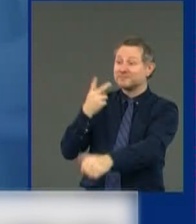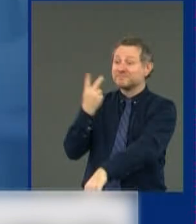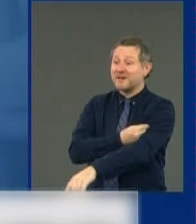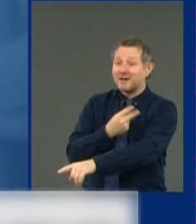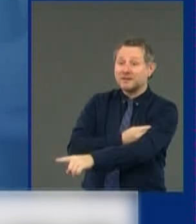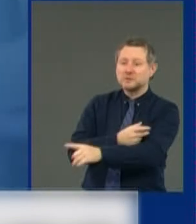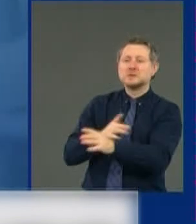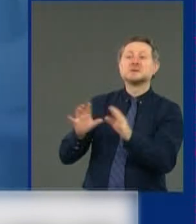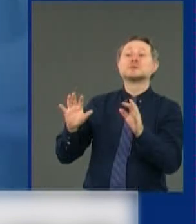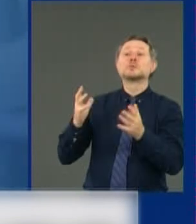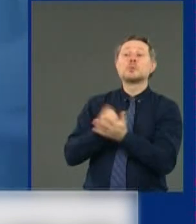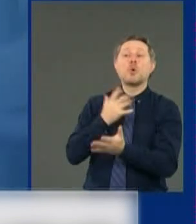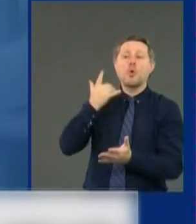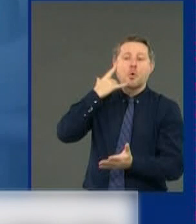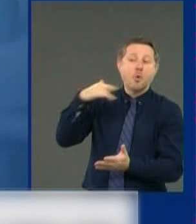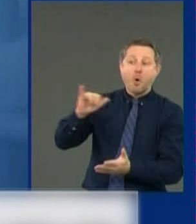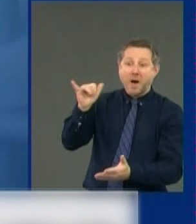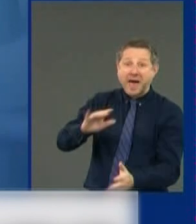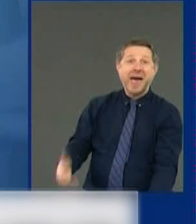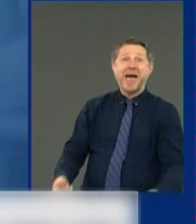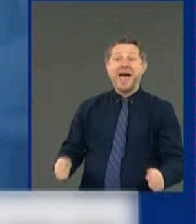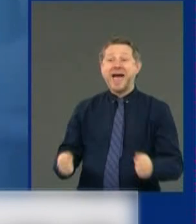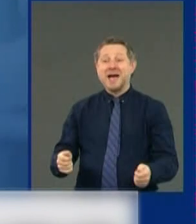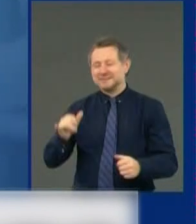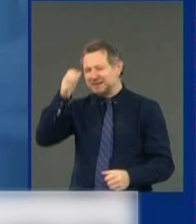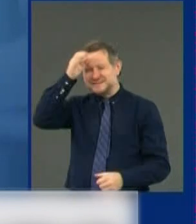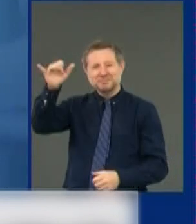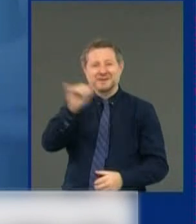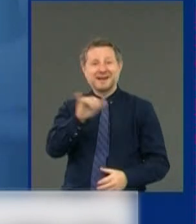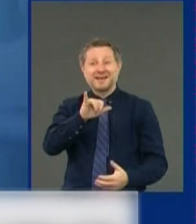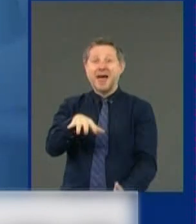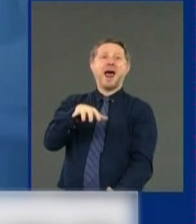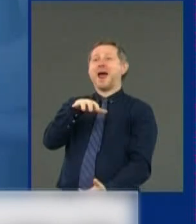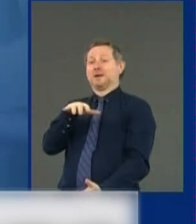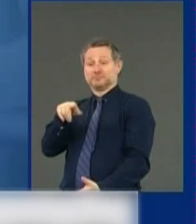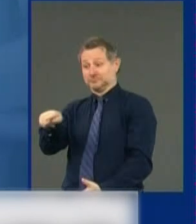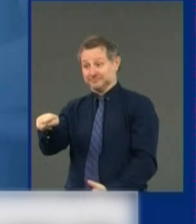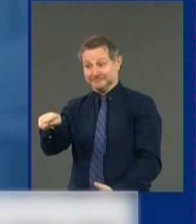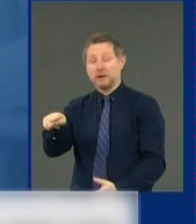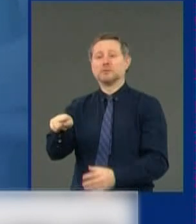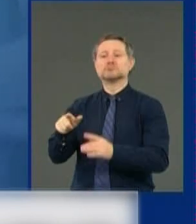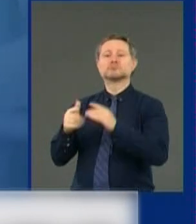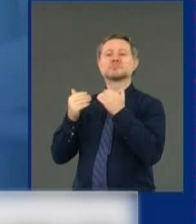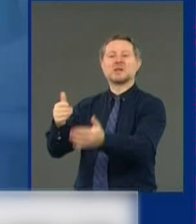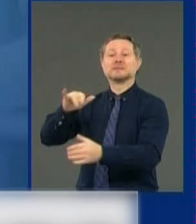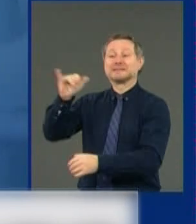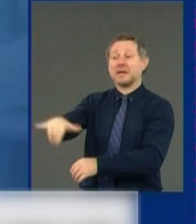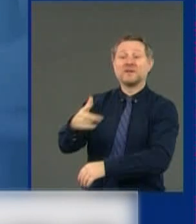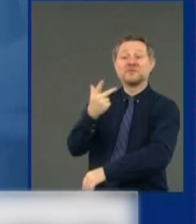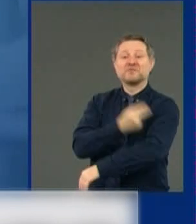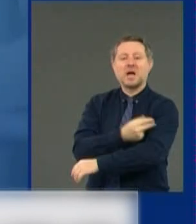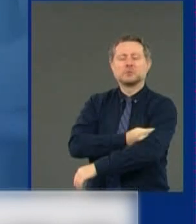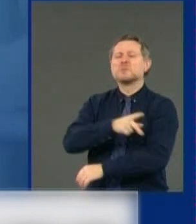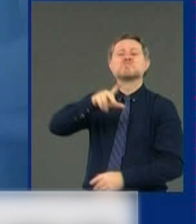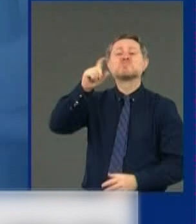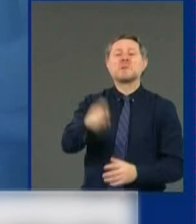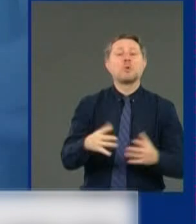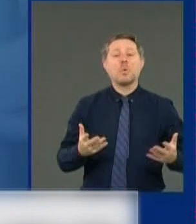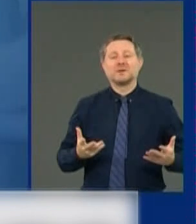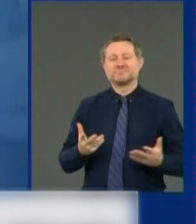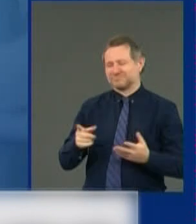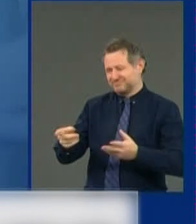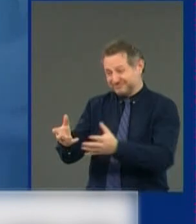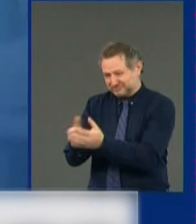这是一个好消息，但同时强调白宫必须保证疫苗需提供给所有人，而不仅限于富裕阶